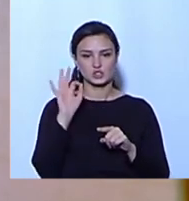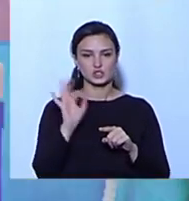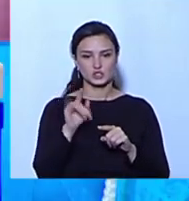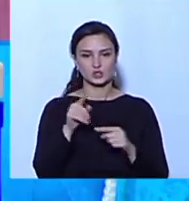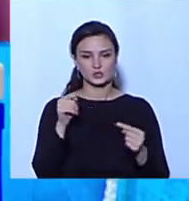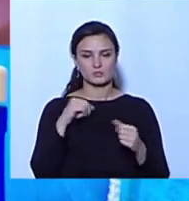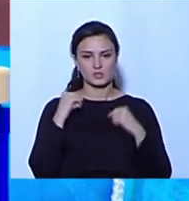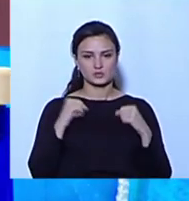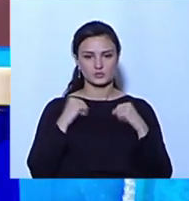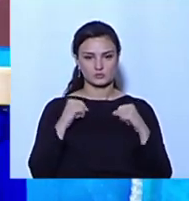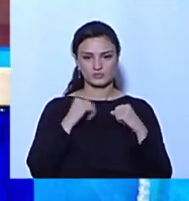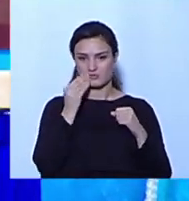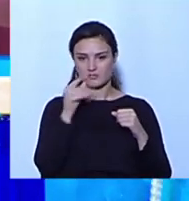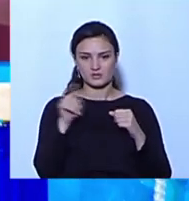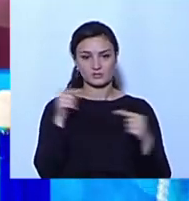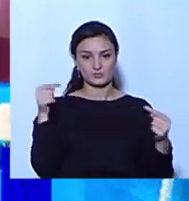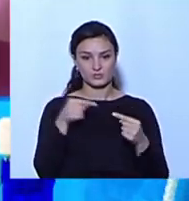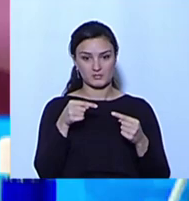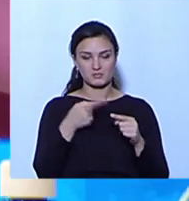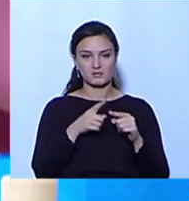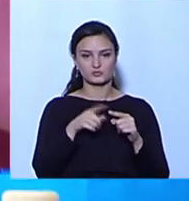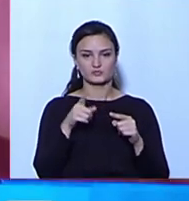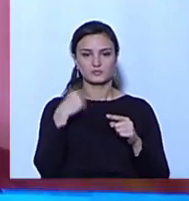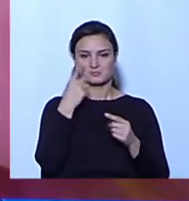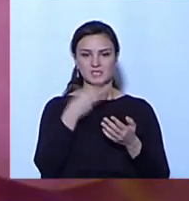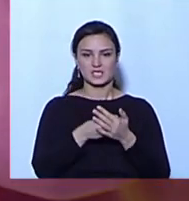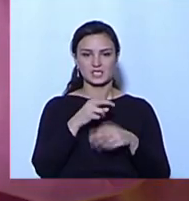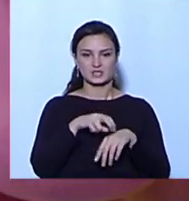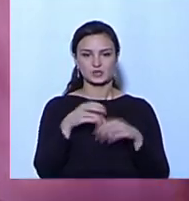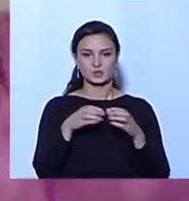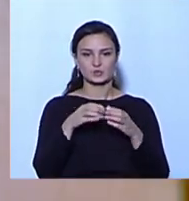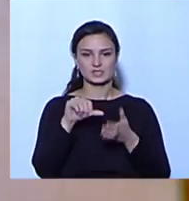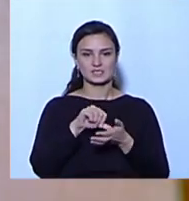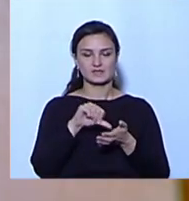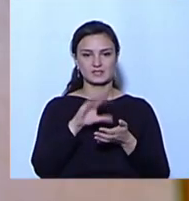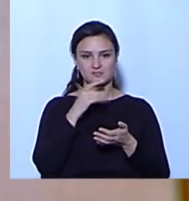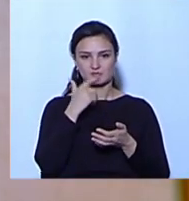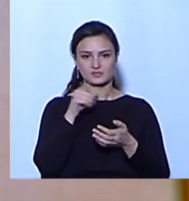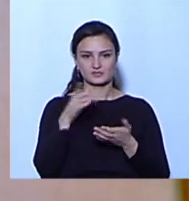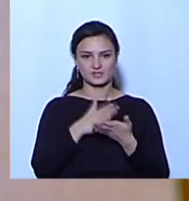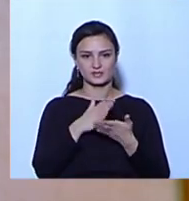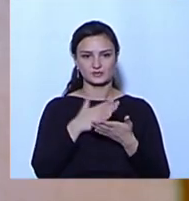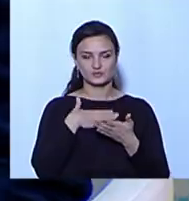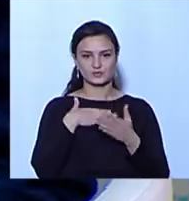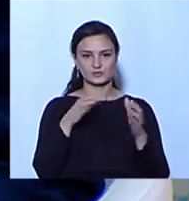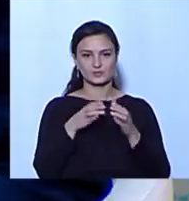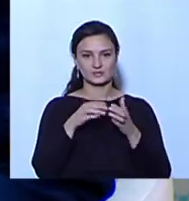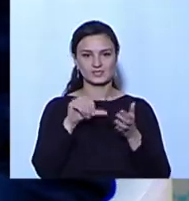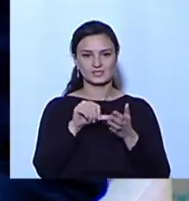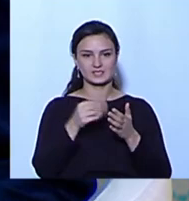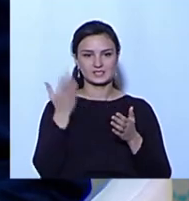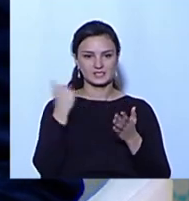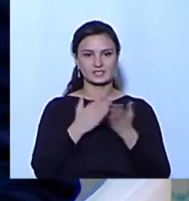უხამეთ ფიზიკურ აქტივობას და კვებას, თქვენ ხდებით ჩვენი პირადი ექიმის გუნდის წევრი. გალოდომანია, თქვენ ხართ ჩვენი გუნდის წევრი დიდი